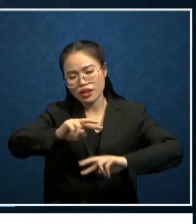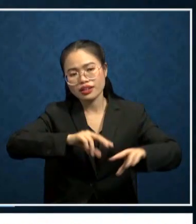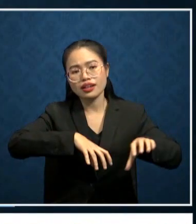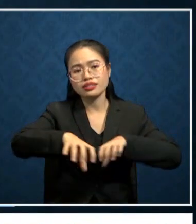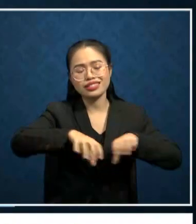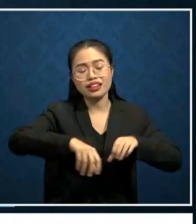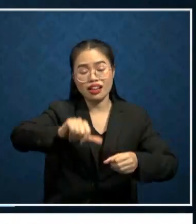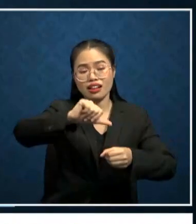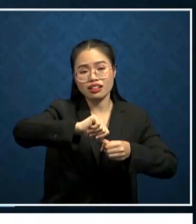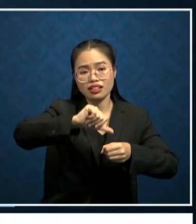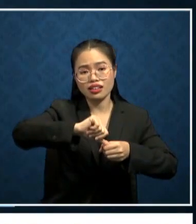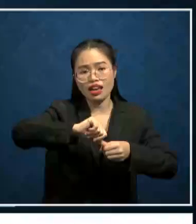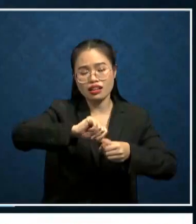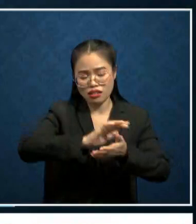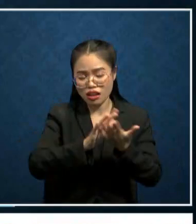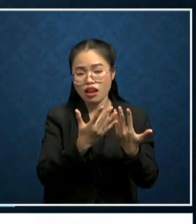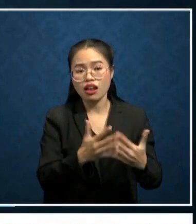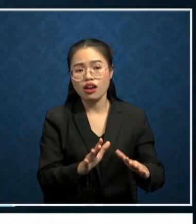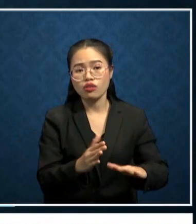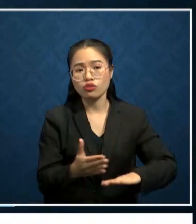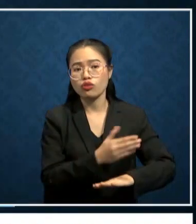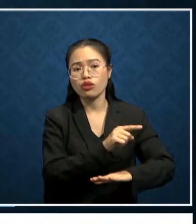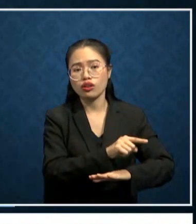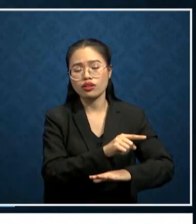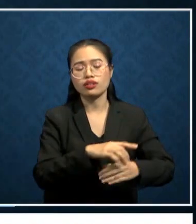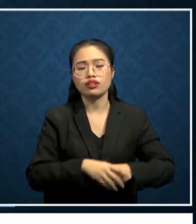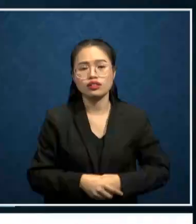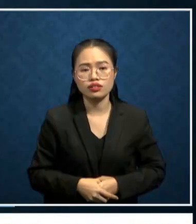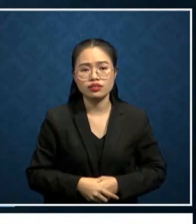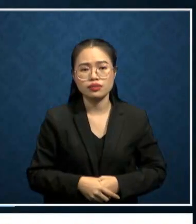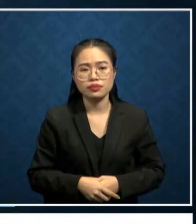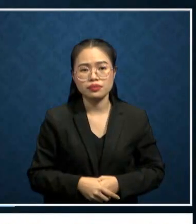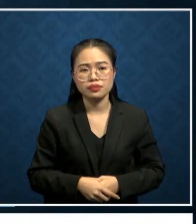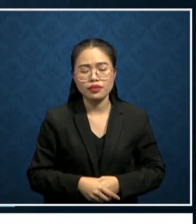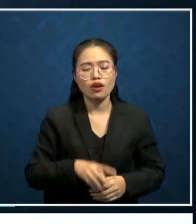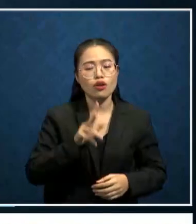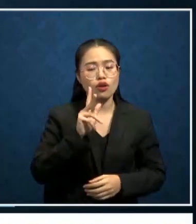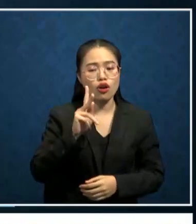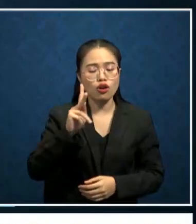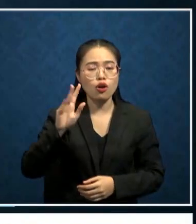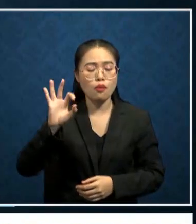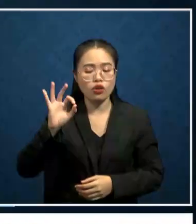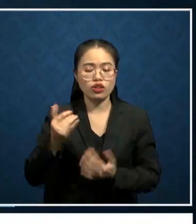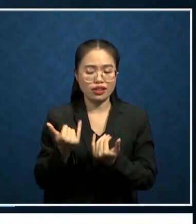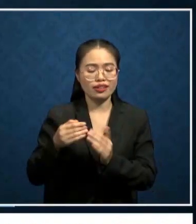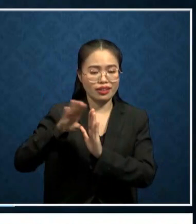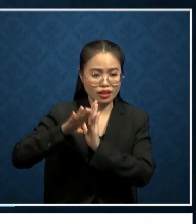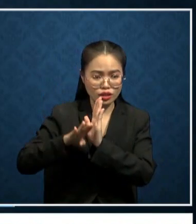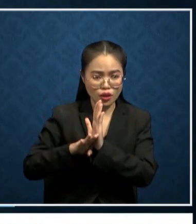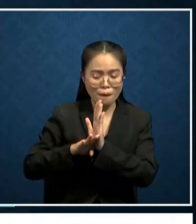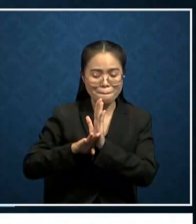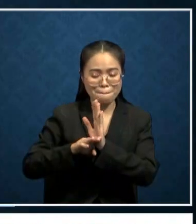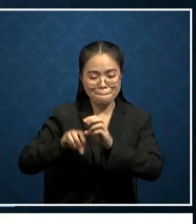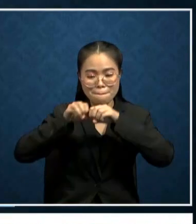บกสเอ้ยไ้บพแก๊สไปแล้วนะครับสำหรับูแก๊สนะครับแล้วก็กกพอยู่ระหว่างการดำเนินการในขั้นตอนประกาศใช้